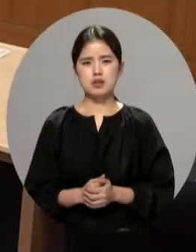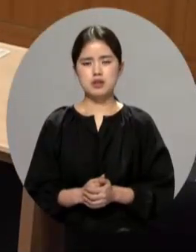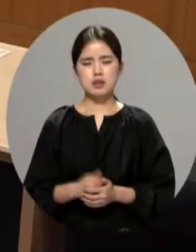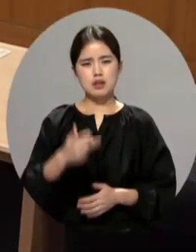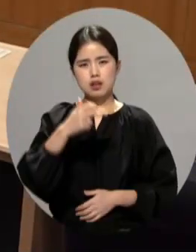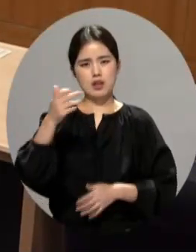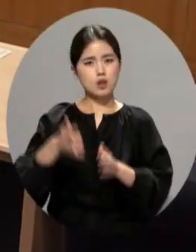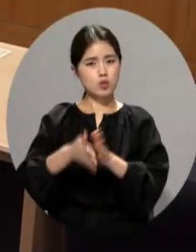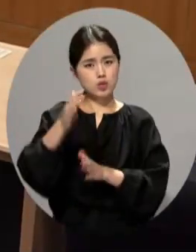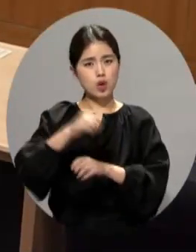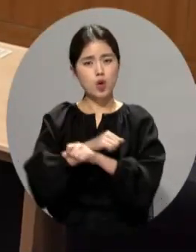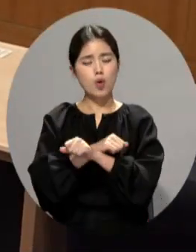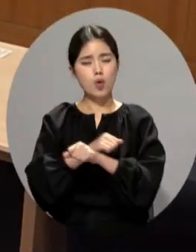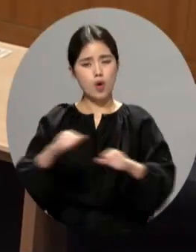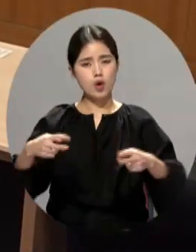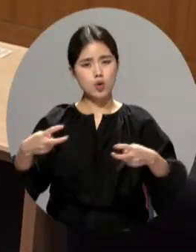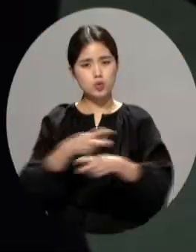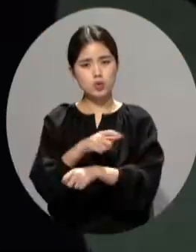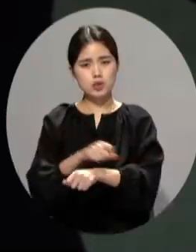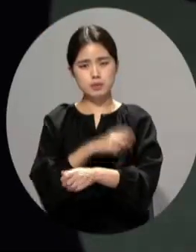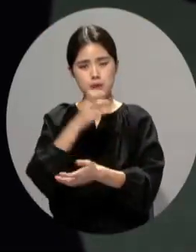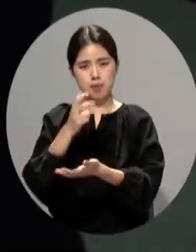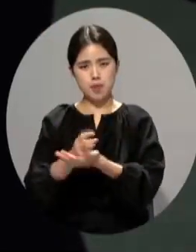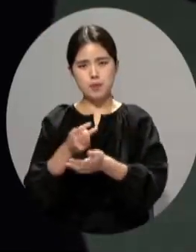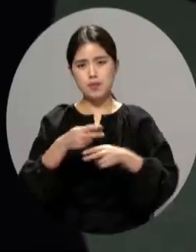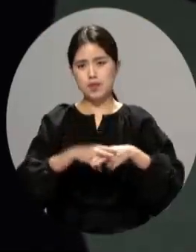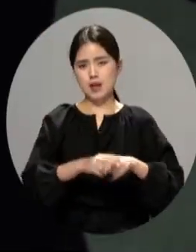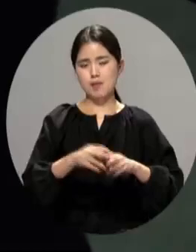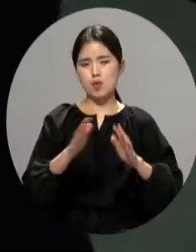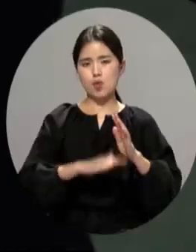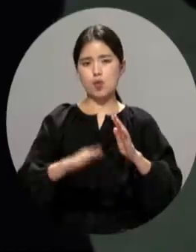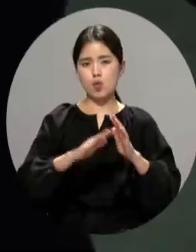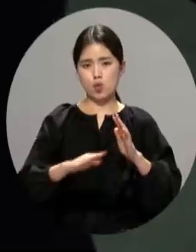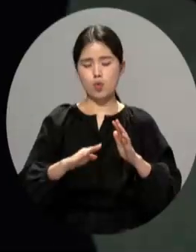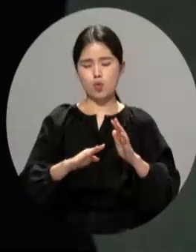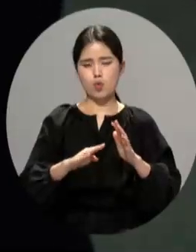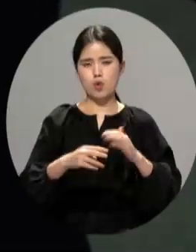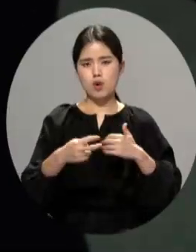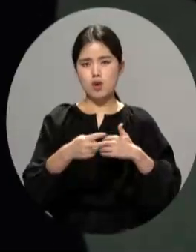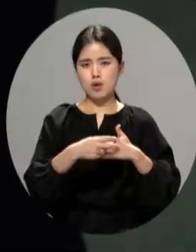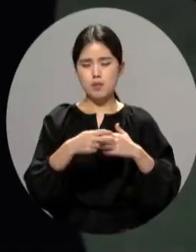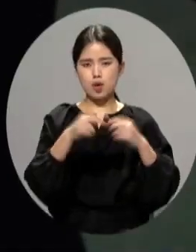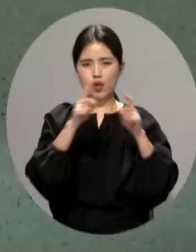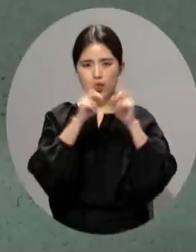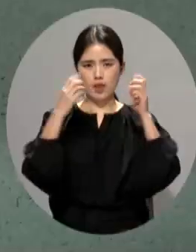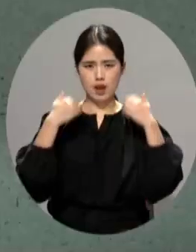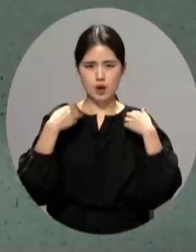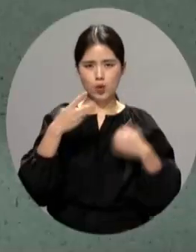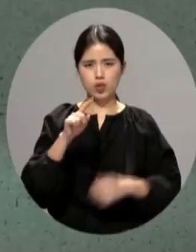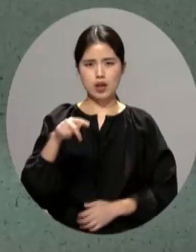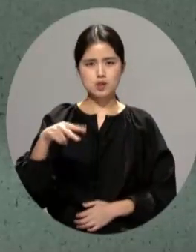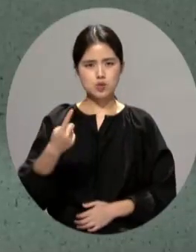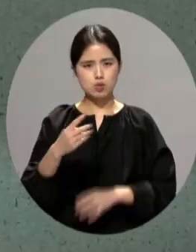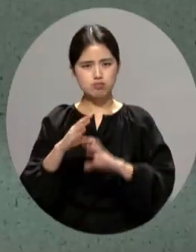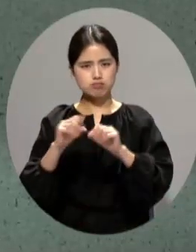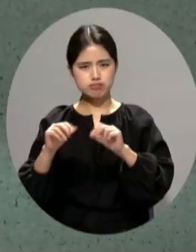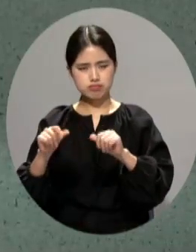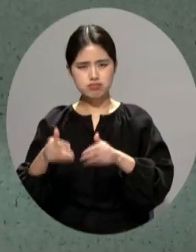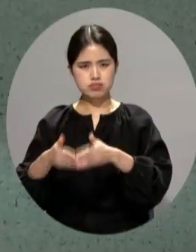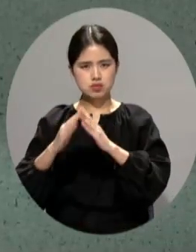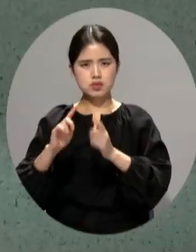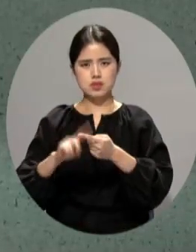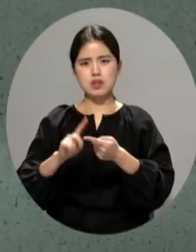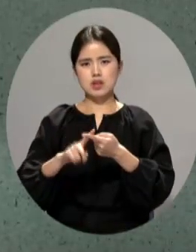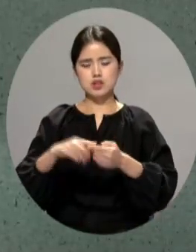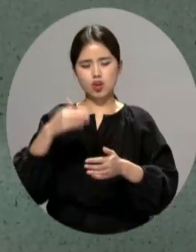대도시권 광역교통특별법과 남원 공공의전원 그리고 수소산단과 탄소산단 조성 등을 남은 임기 내